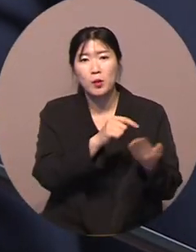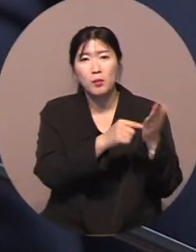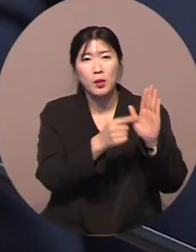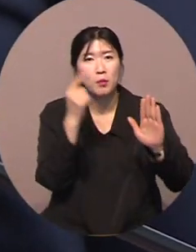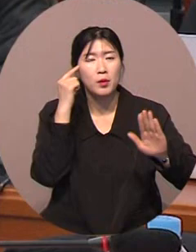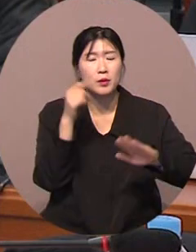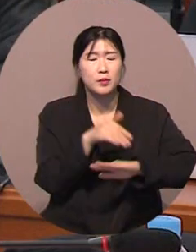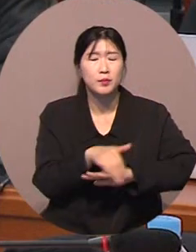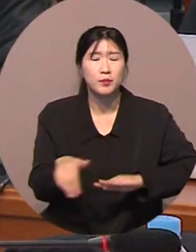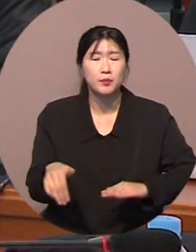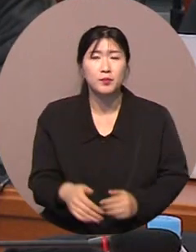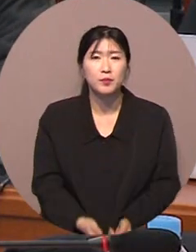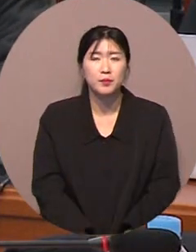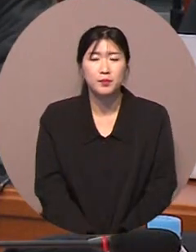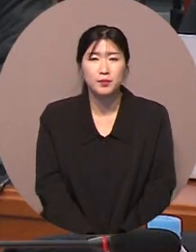발표할 계획입니다